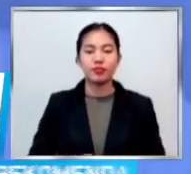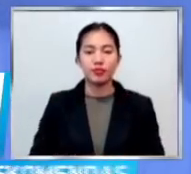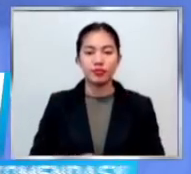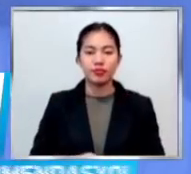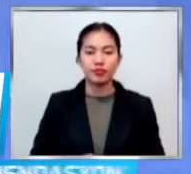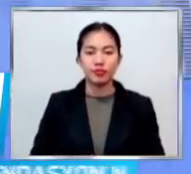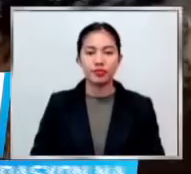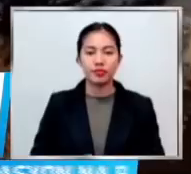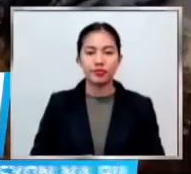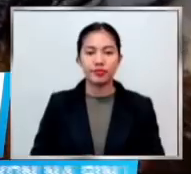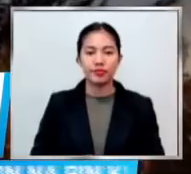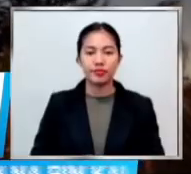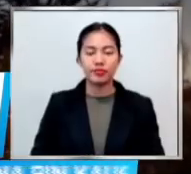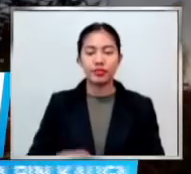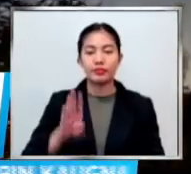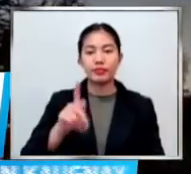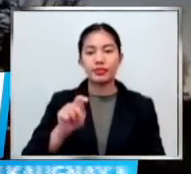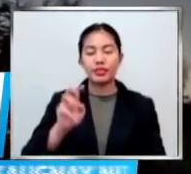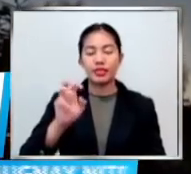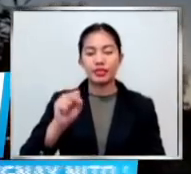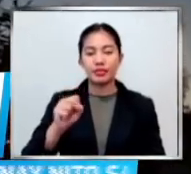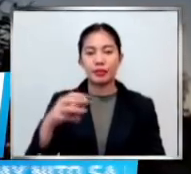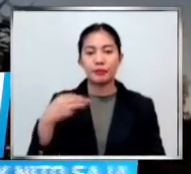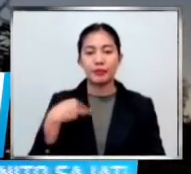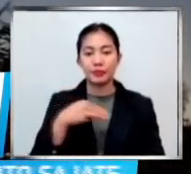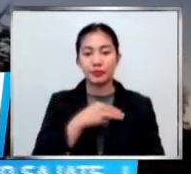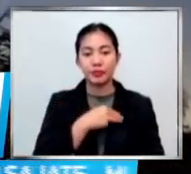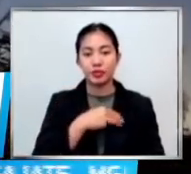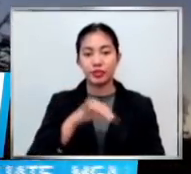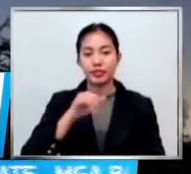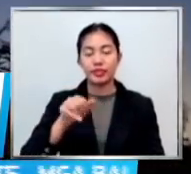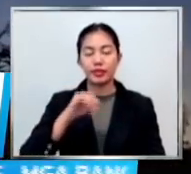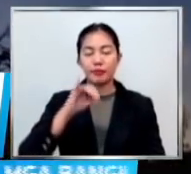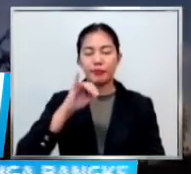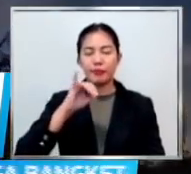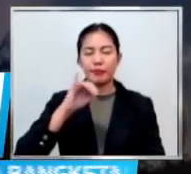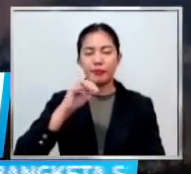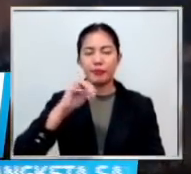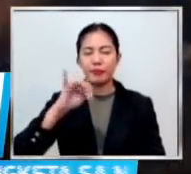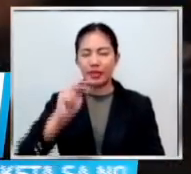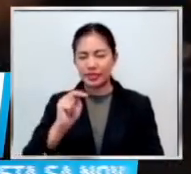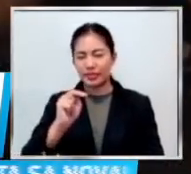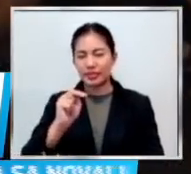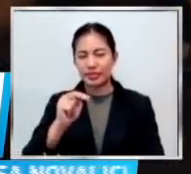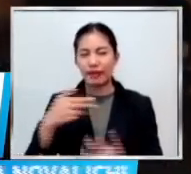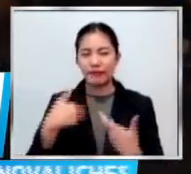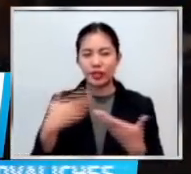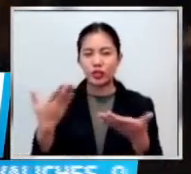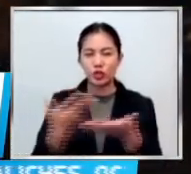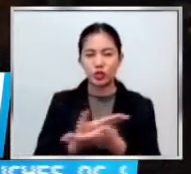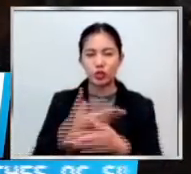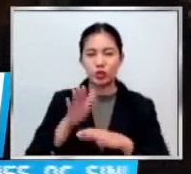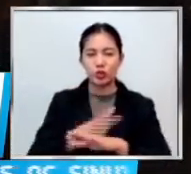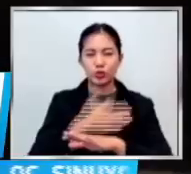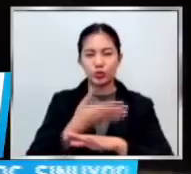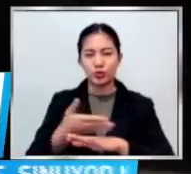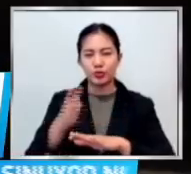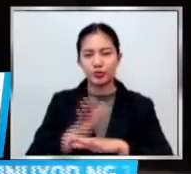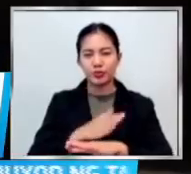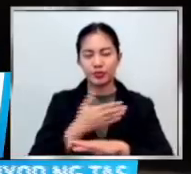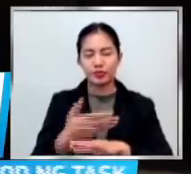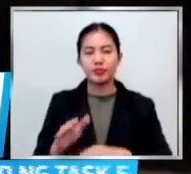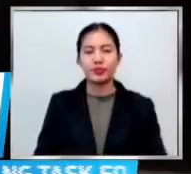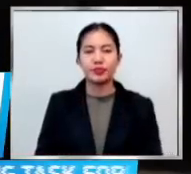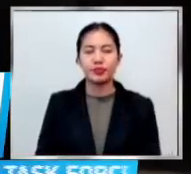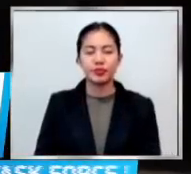ni BTS member Jin na Yours para sa Korean TV series na Jiri San. Every day you seem too far away.